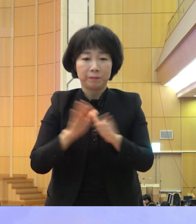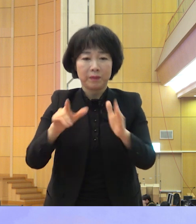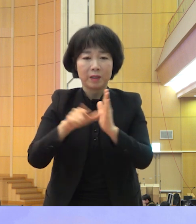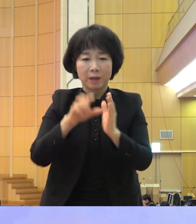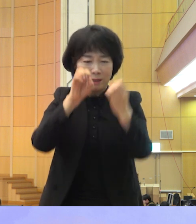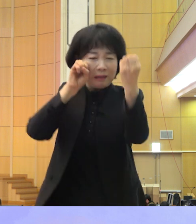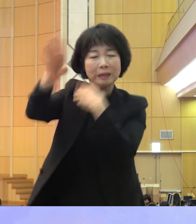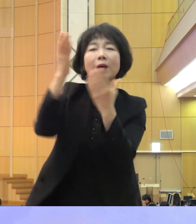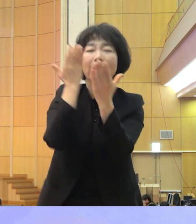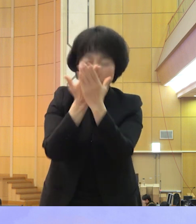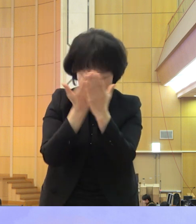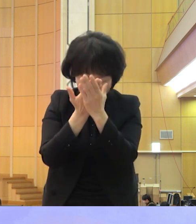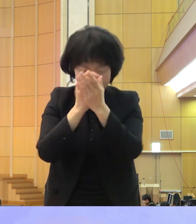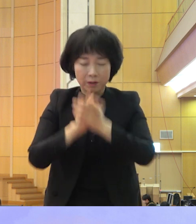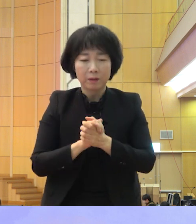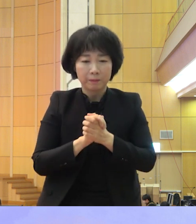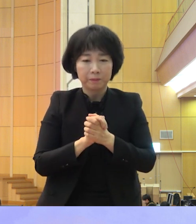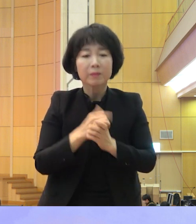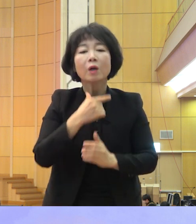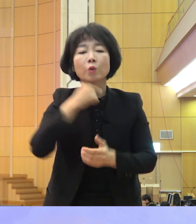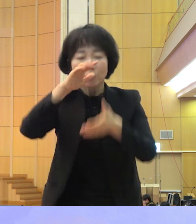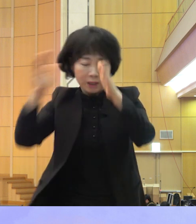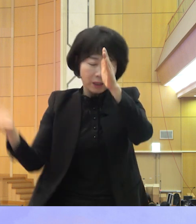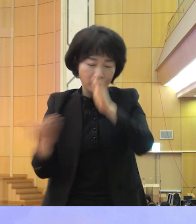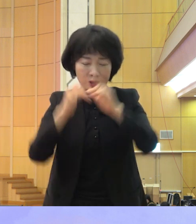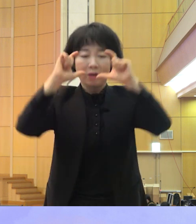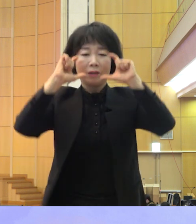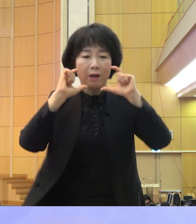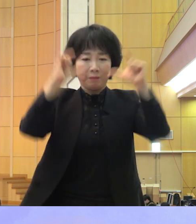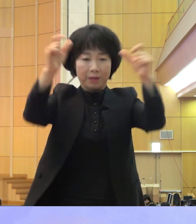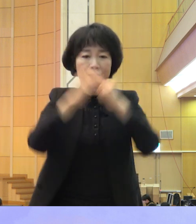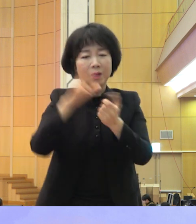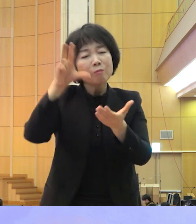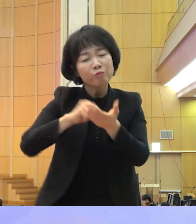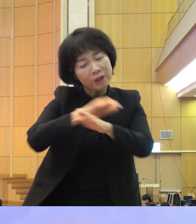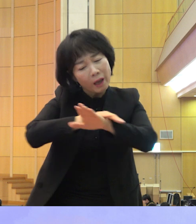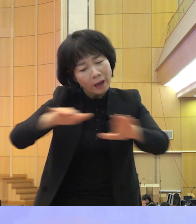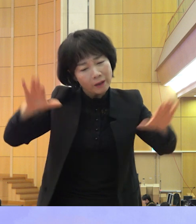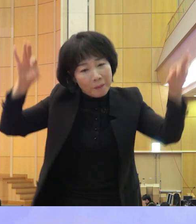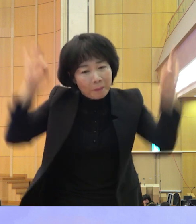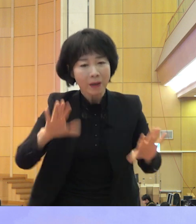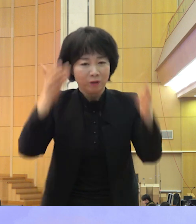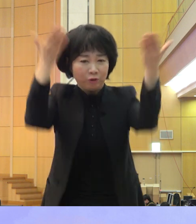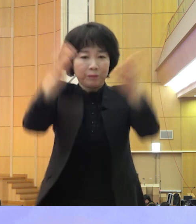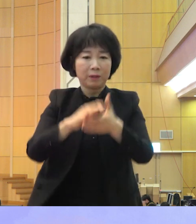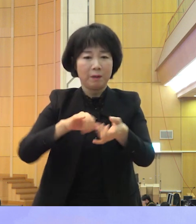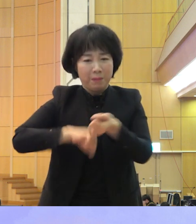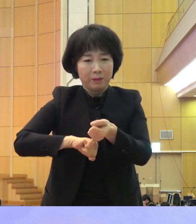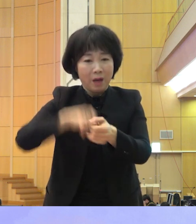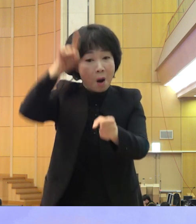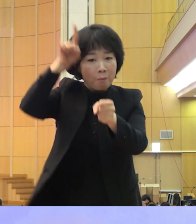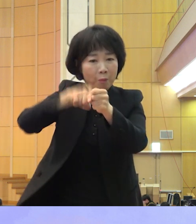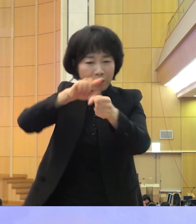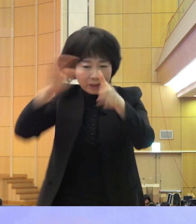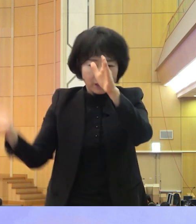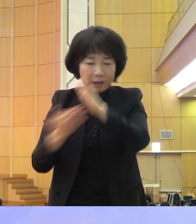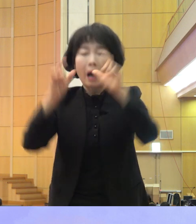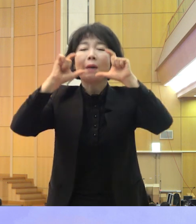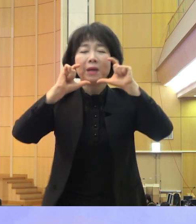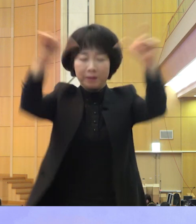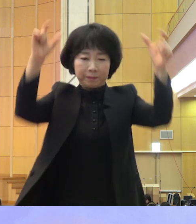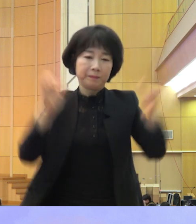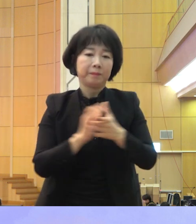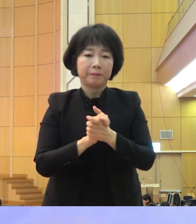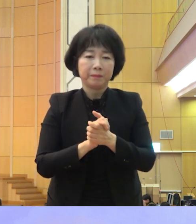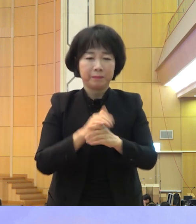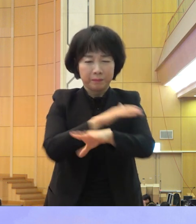시간에 응답하여 주시옵소서. 소원이 이루어질지어다. 문제가 해결될지어다. 반드시 목표한 것을 달성할지어다.